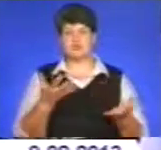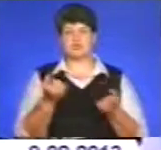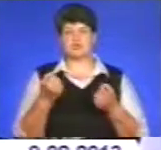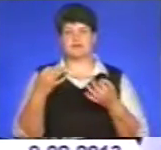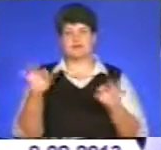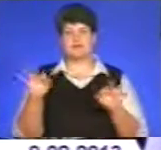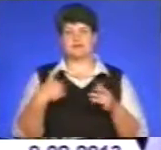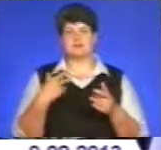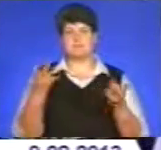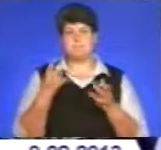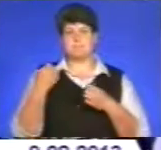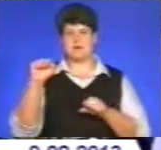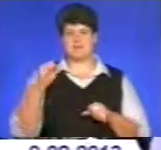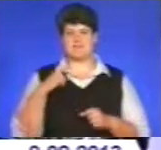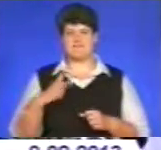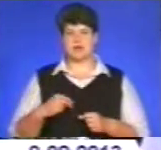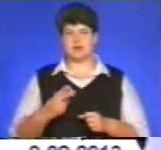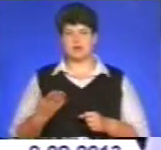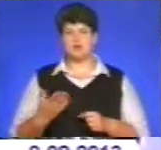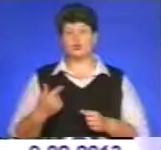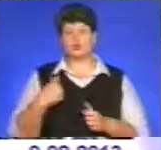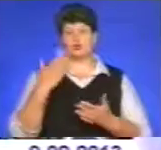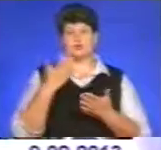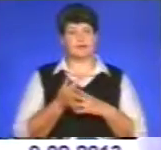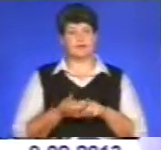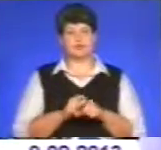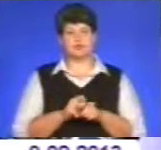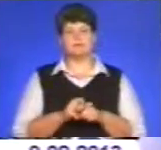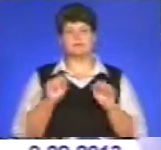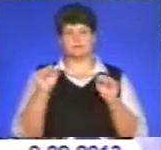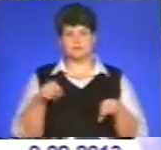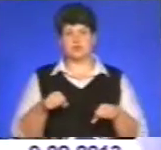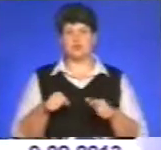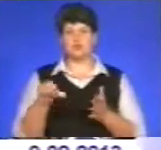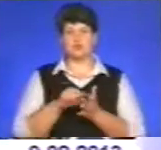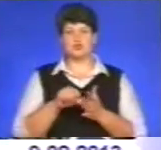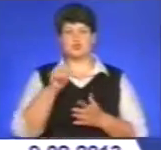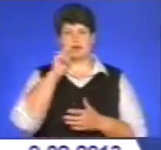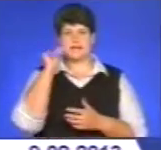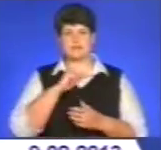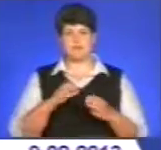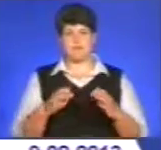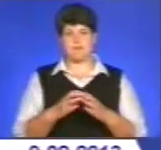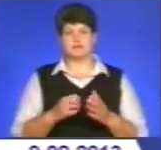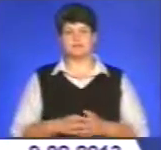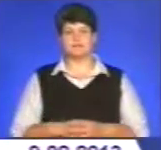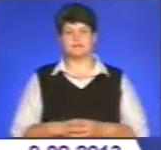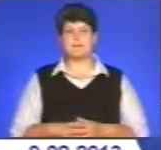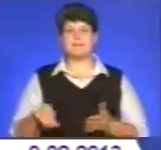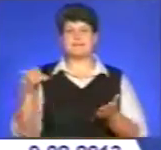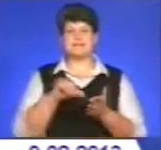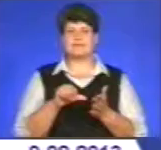тільки перемогти Францію. І тому є досить велика ймовірність участі української команди.